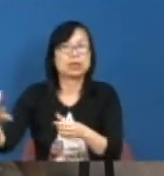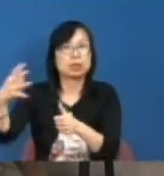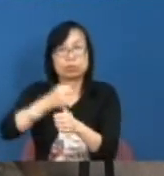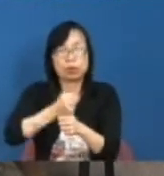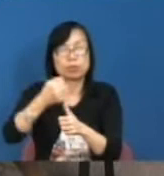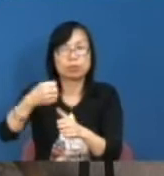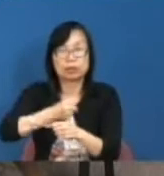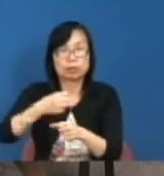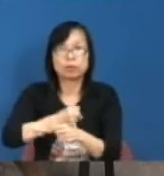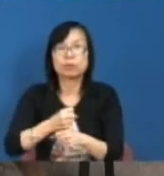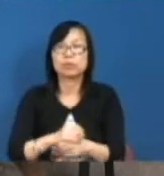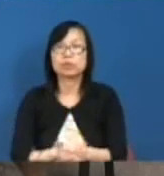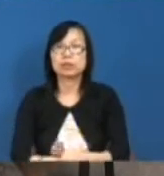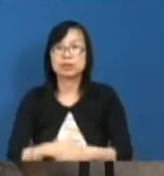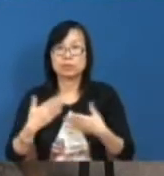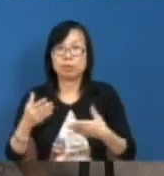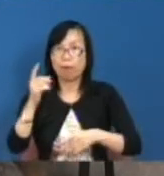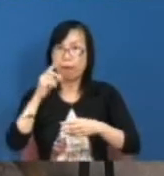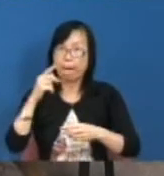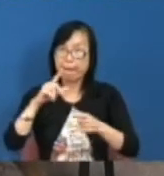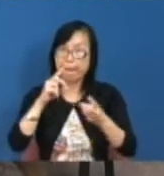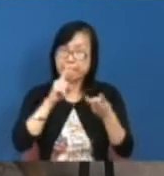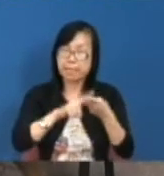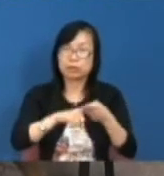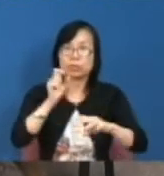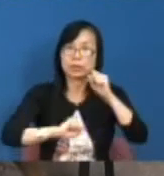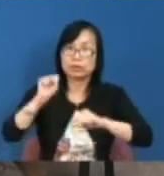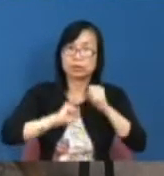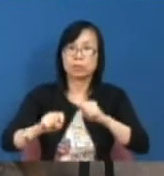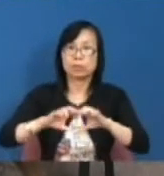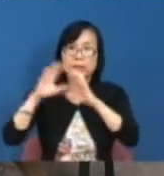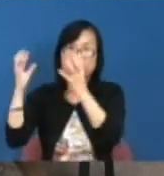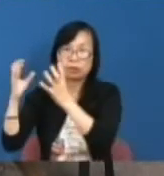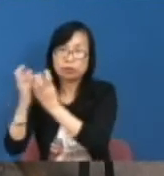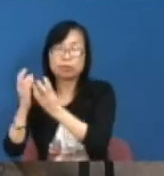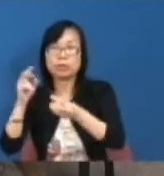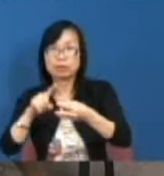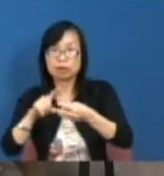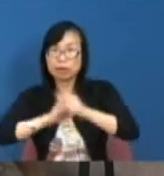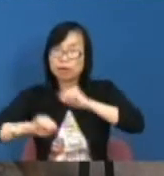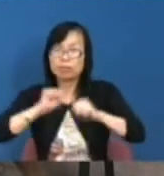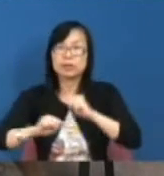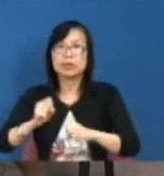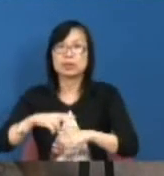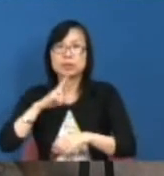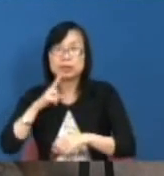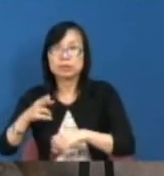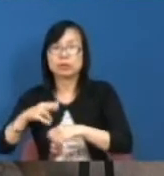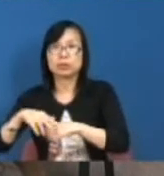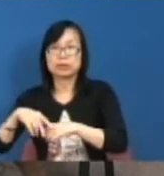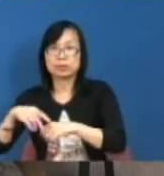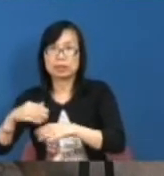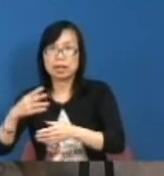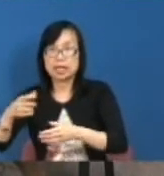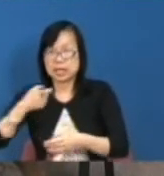一個民主運動，作為一個群眾運動，必然係要令到原本嗰個